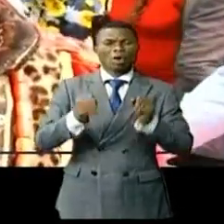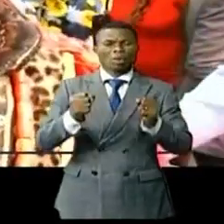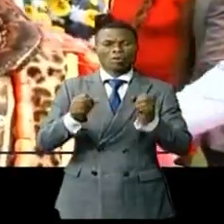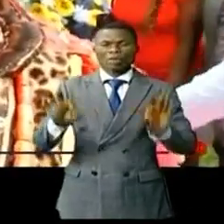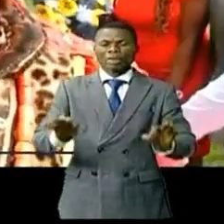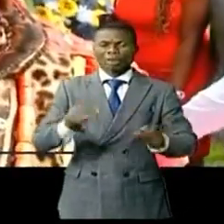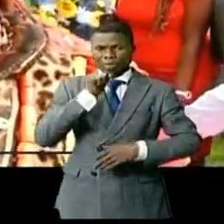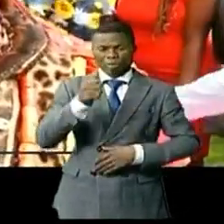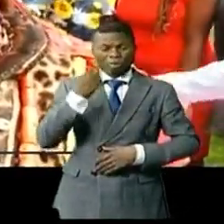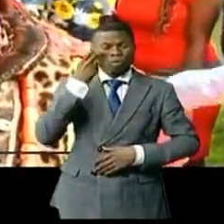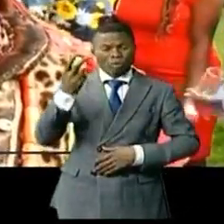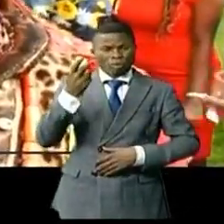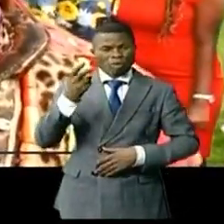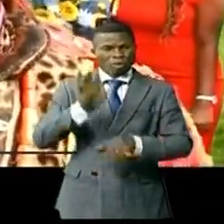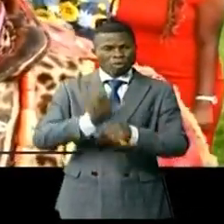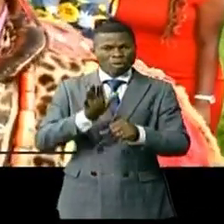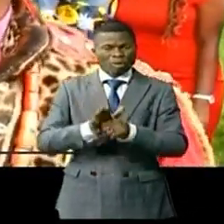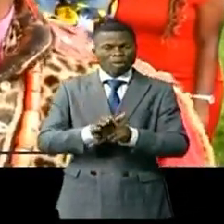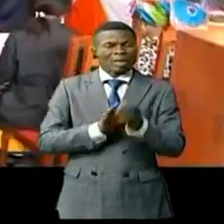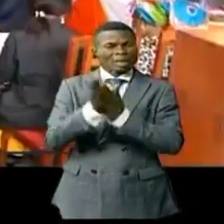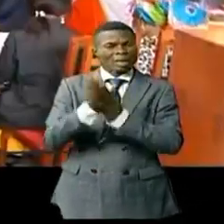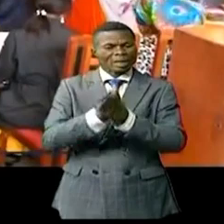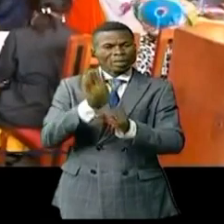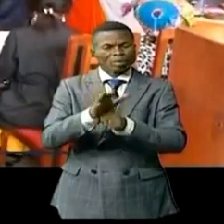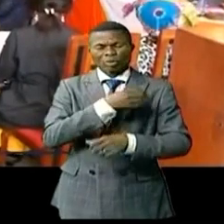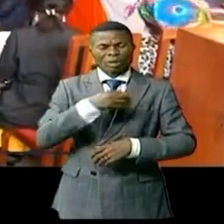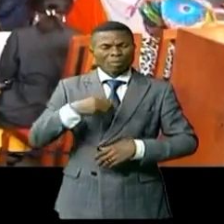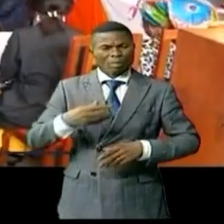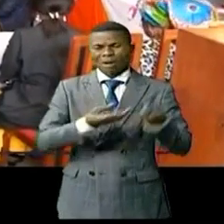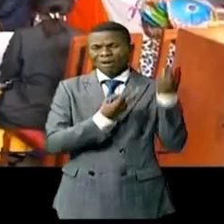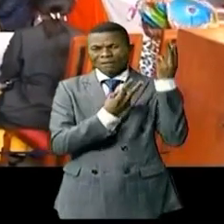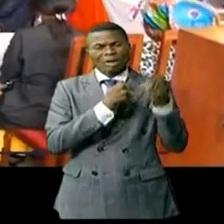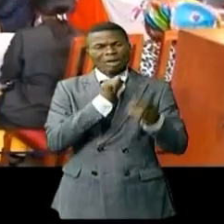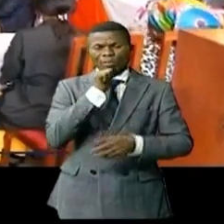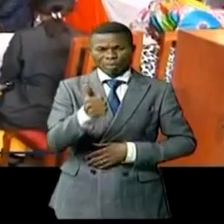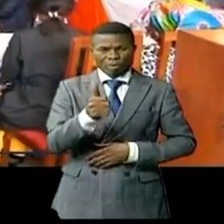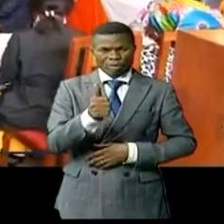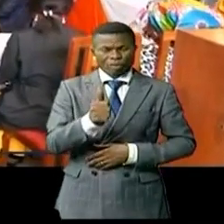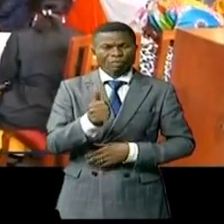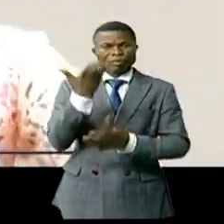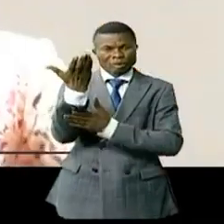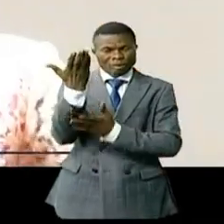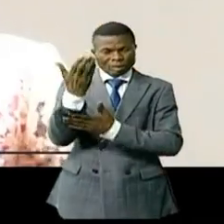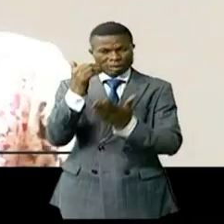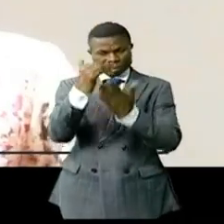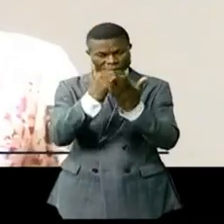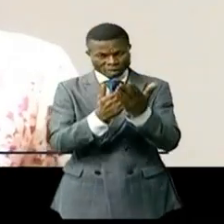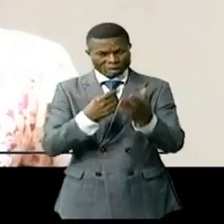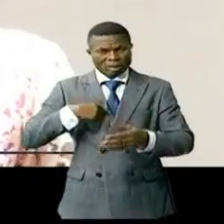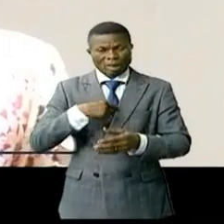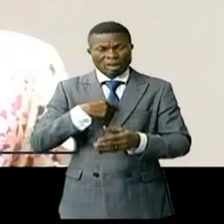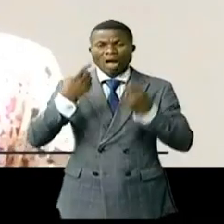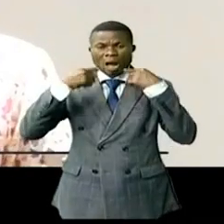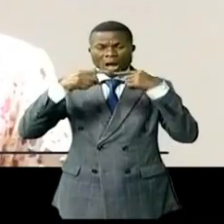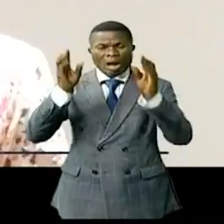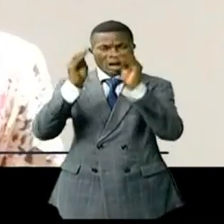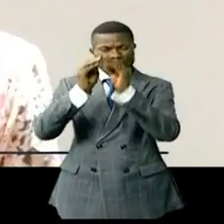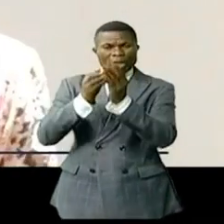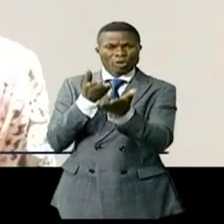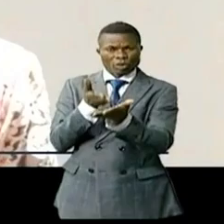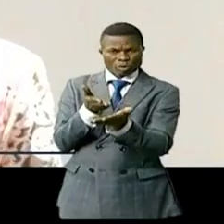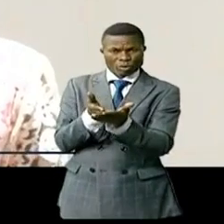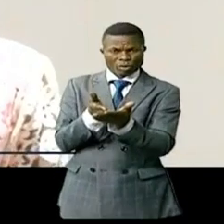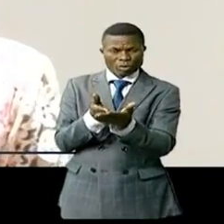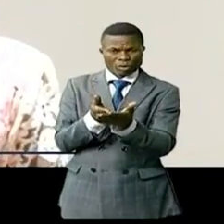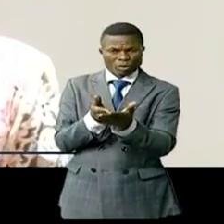pas avoir une très grande considération comme elle avait toujours eu. Nos recommandations, c'est adresser à ces sommets, mais je